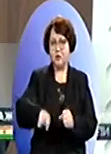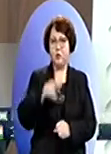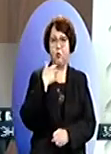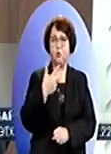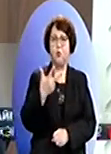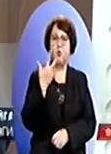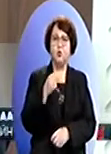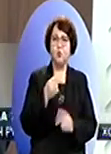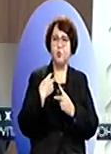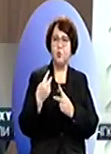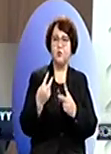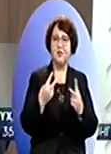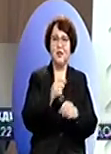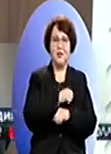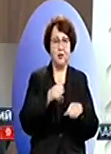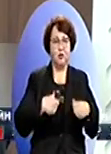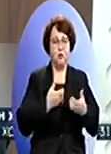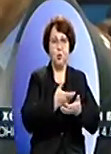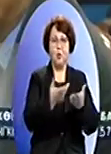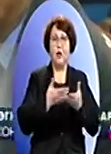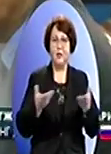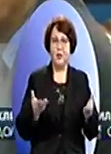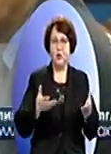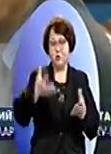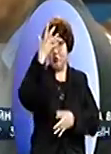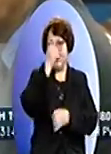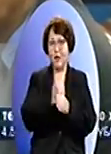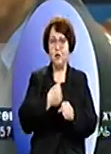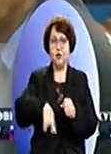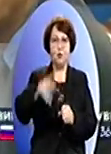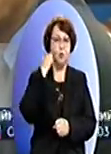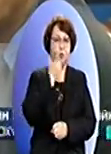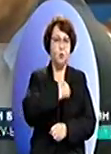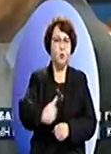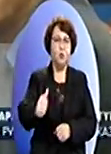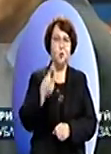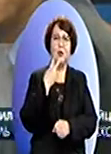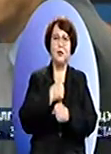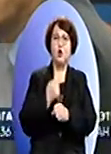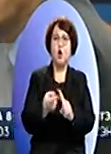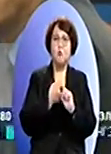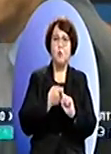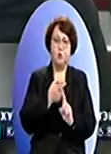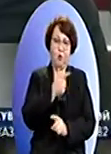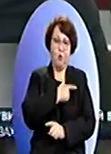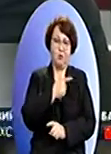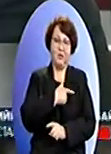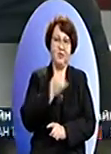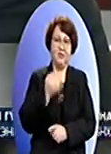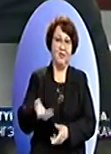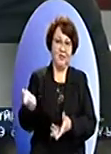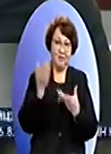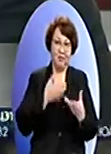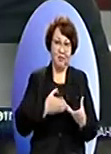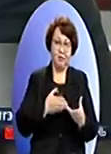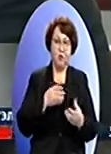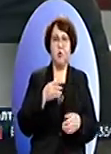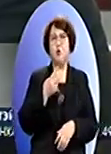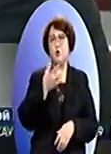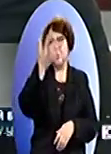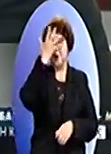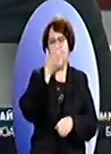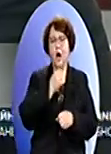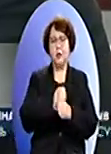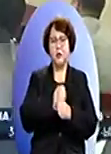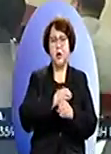330 гаруй үйлчилгээг иргэдэд хүргэж байгаа юм а. Төрийн албаагчийн өдөр тутмын ажиллагаатай холбоотой гомдол их ирдэг. Энэ он гарснаас хойш төрийн албаны үйлчилгээтэй